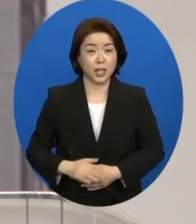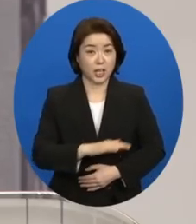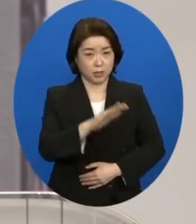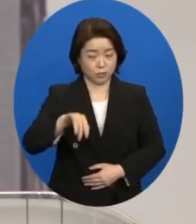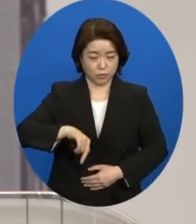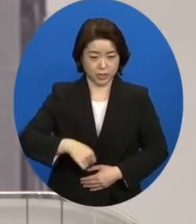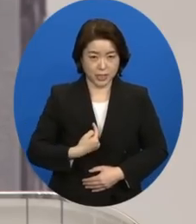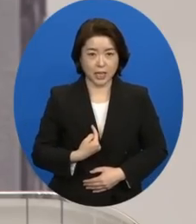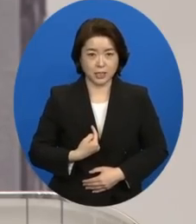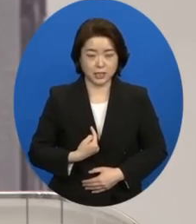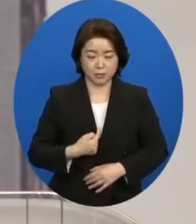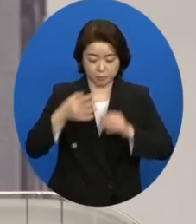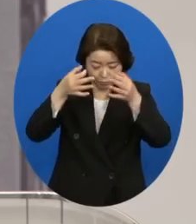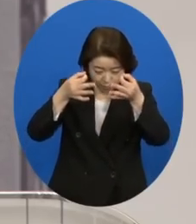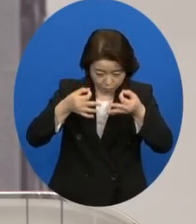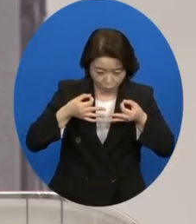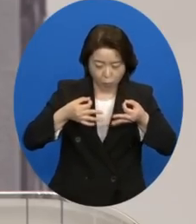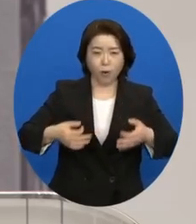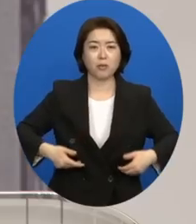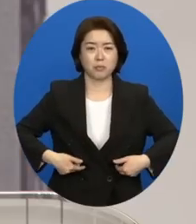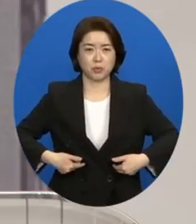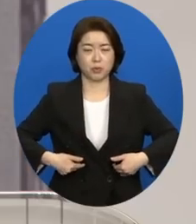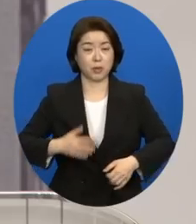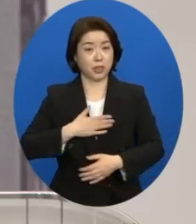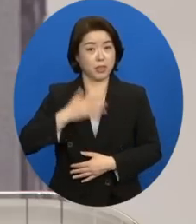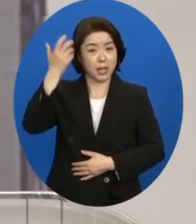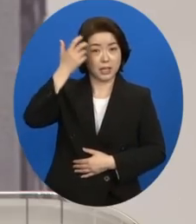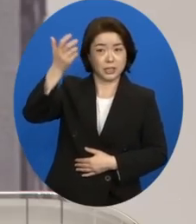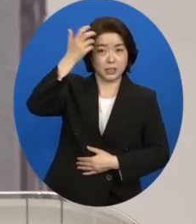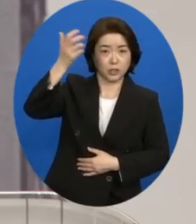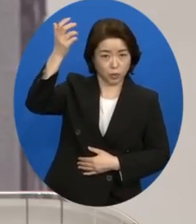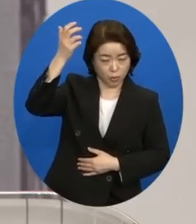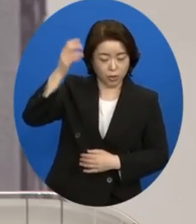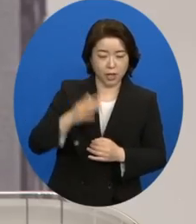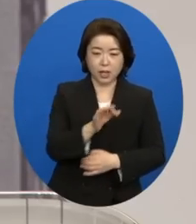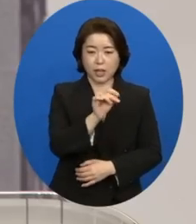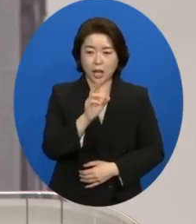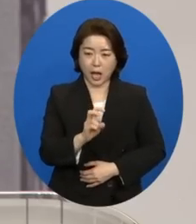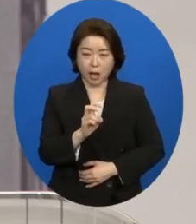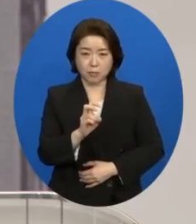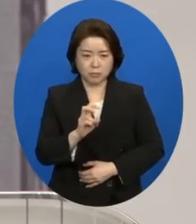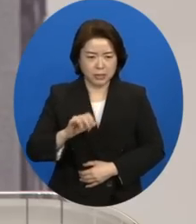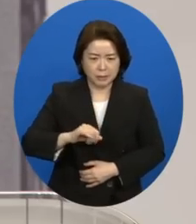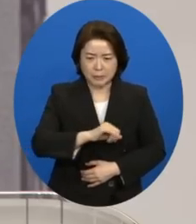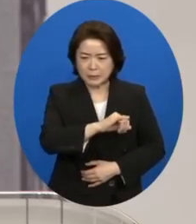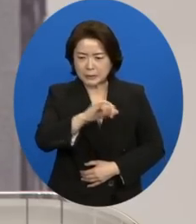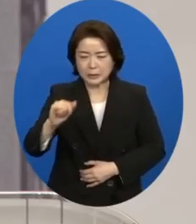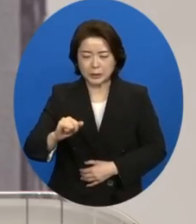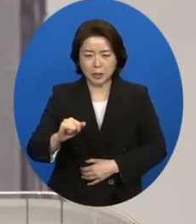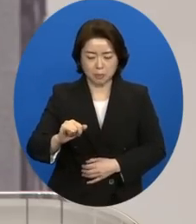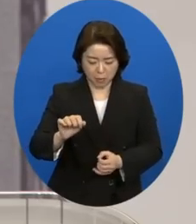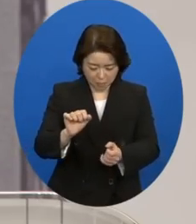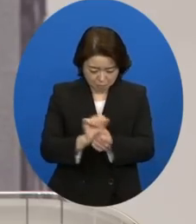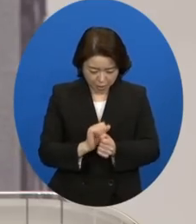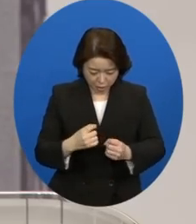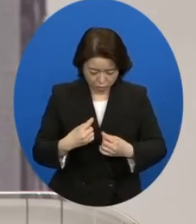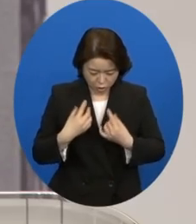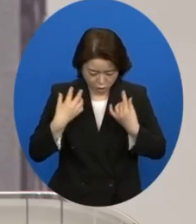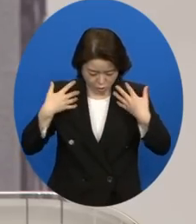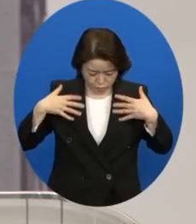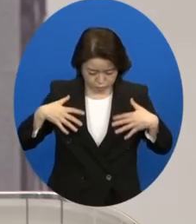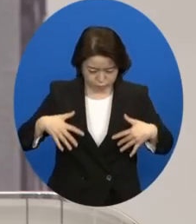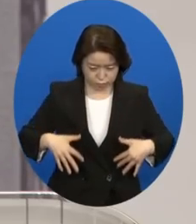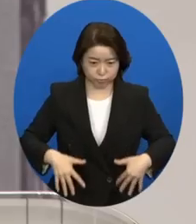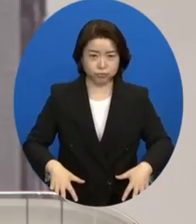자신도 돌아봐야 됩니다 내 영혼에 암세포가 들어와서 퍼지고 있지 않은가 이것이